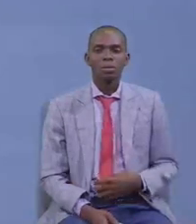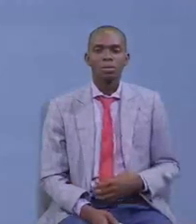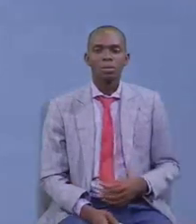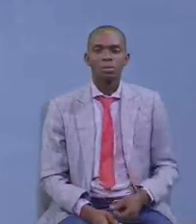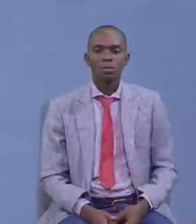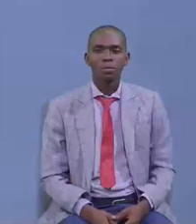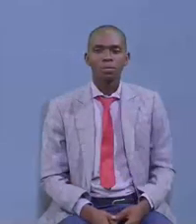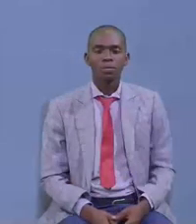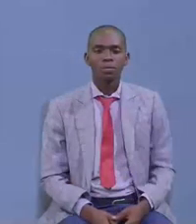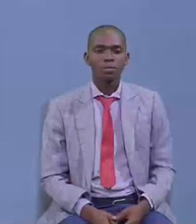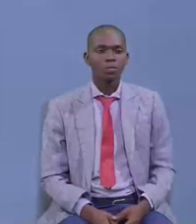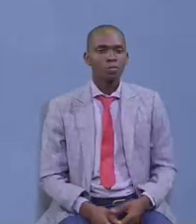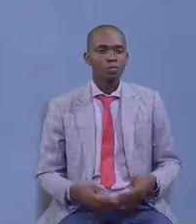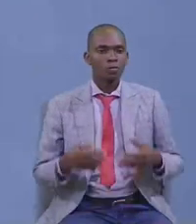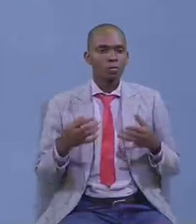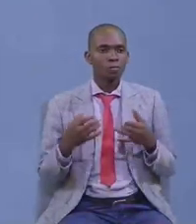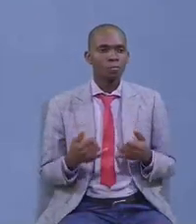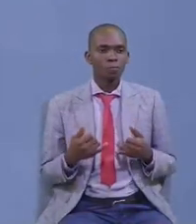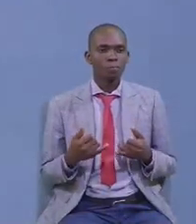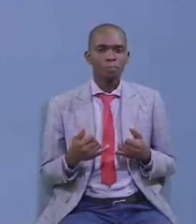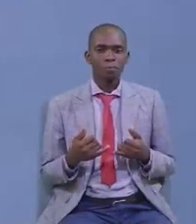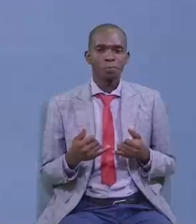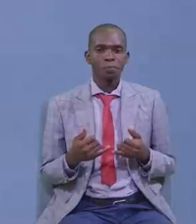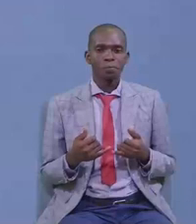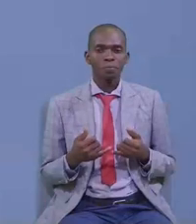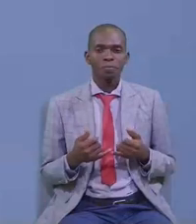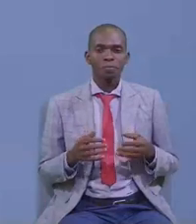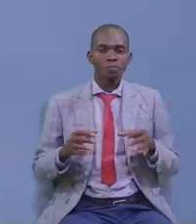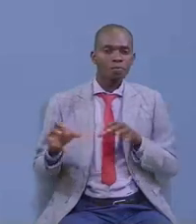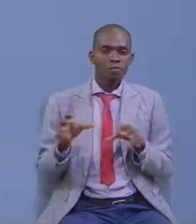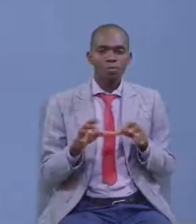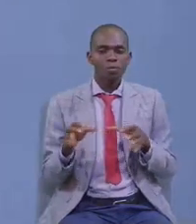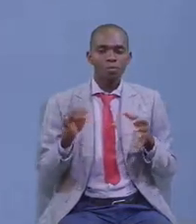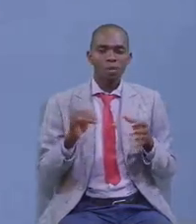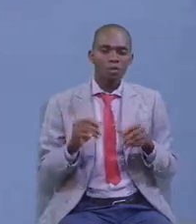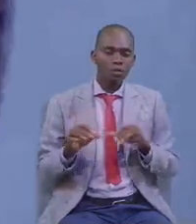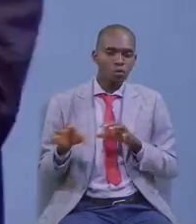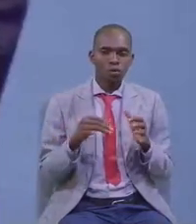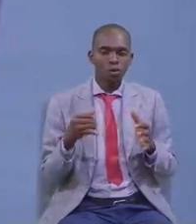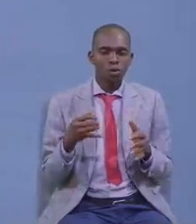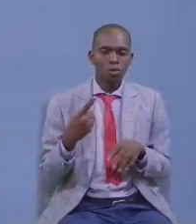Pêcher pour le Seigneur. Le faire avec persévérance.